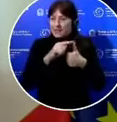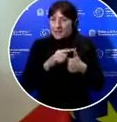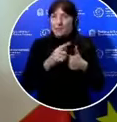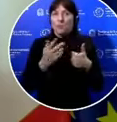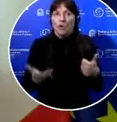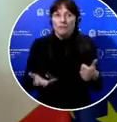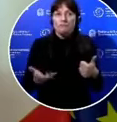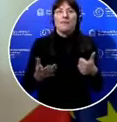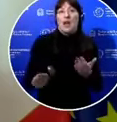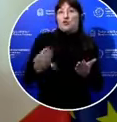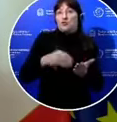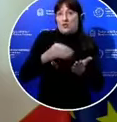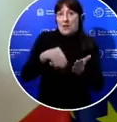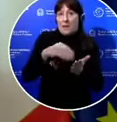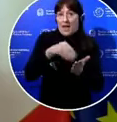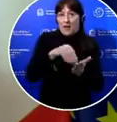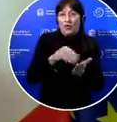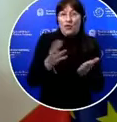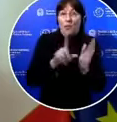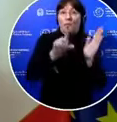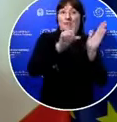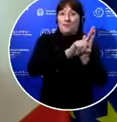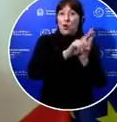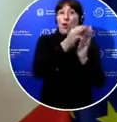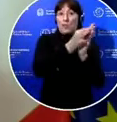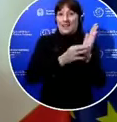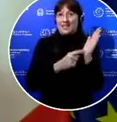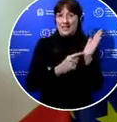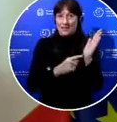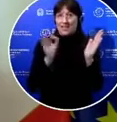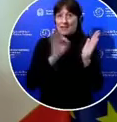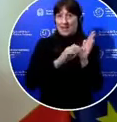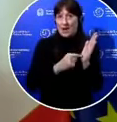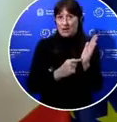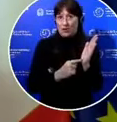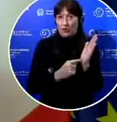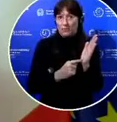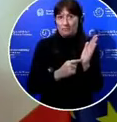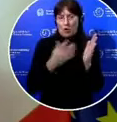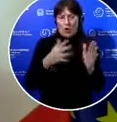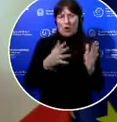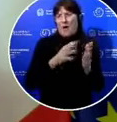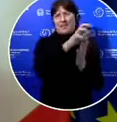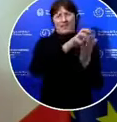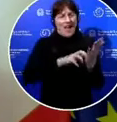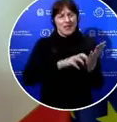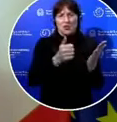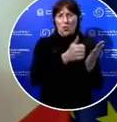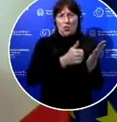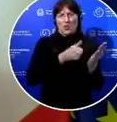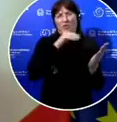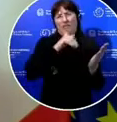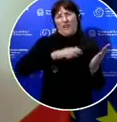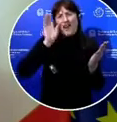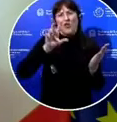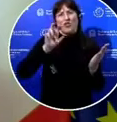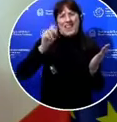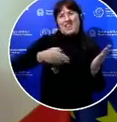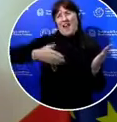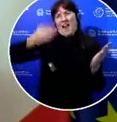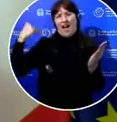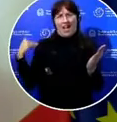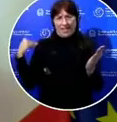quella di aggiornare la normativa di riferimento, visto che oramai si tratta di un testo unico che è vecchio di 30